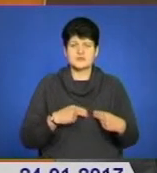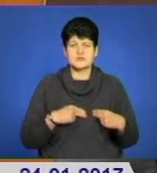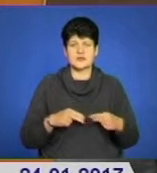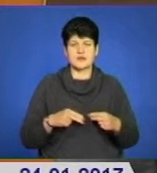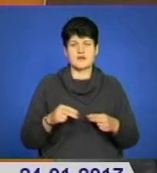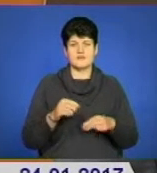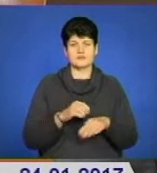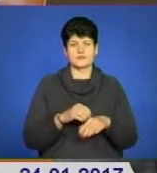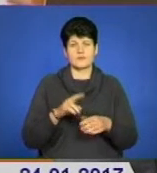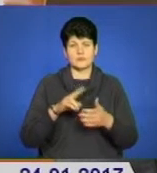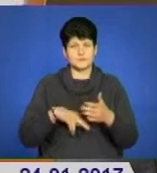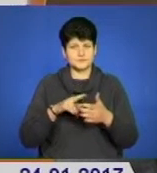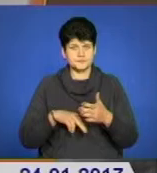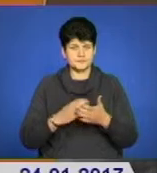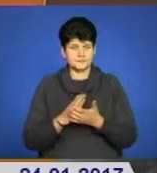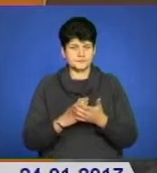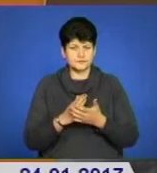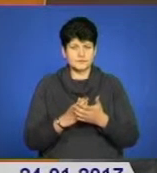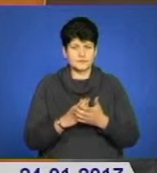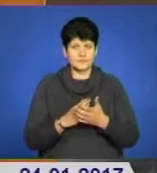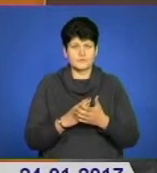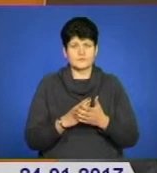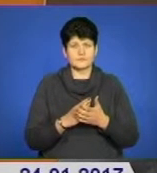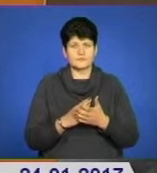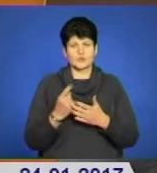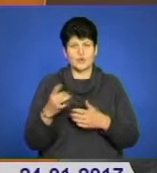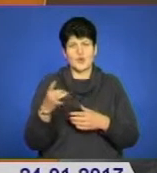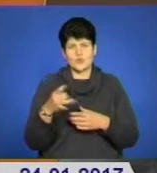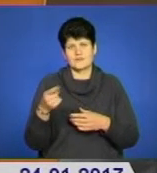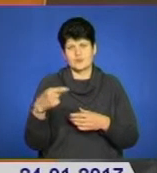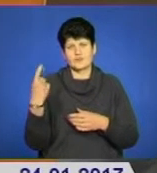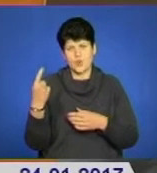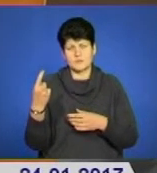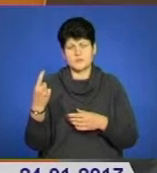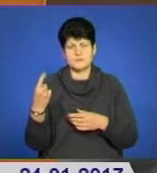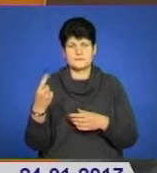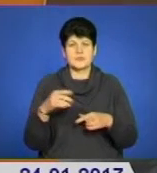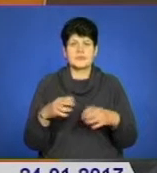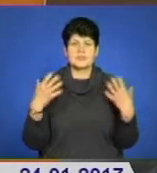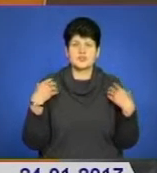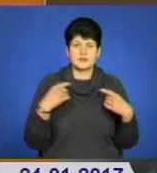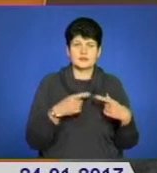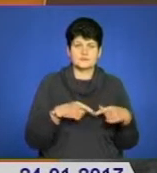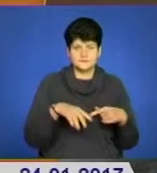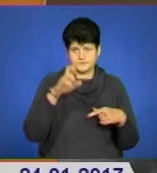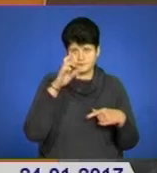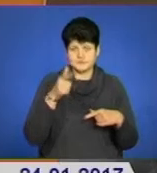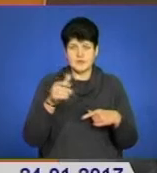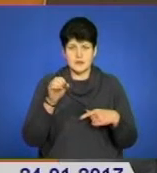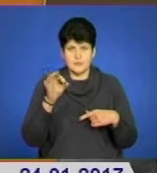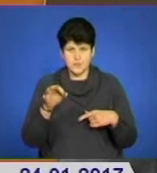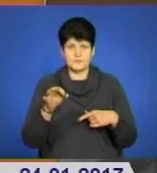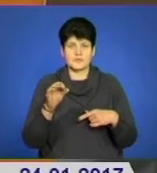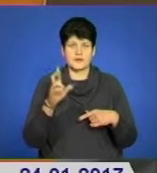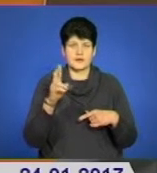начальника відділу працівника фіскальної служби одного з районів Тернопільської області, також начальника відділу Держгеокадастру одного з Тернопільської